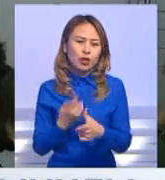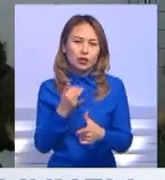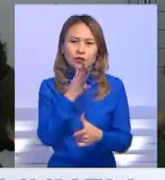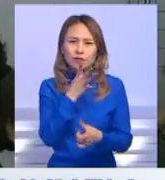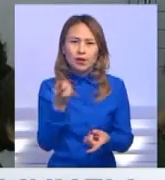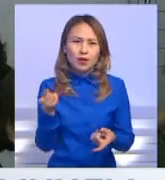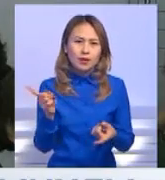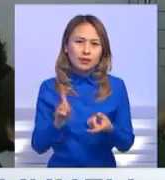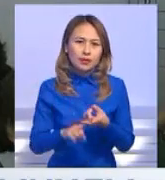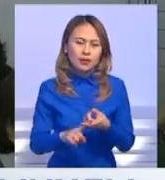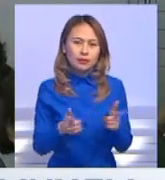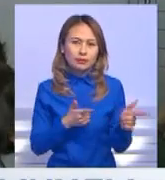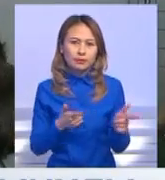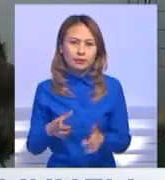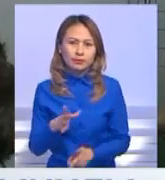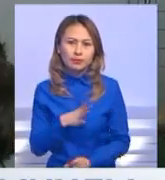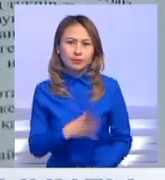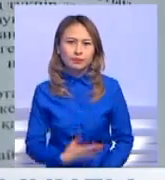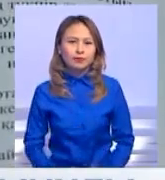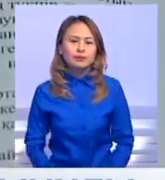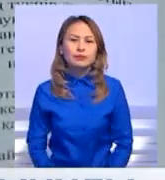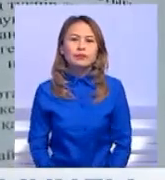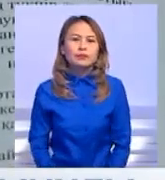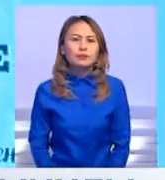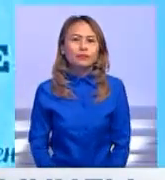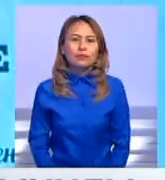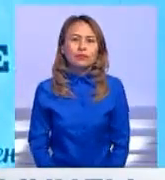ағымына сүйене әзірленгенін айтады.